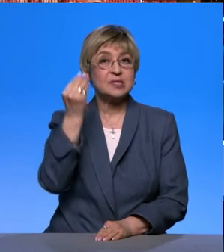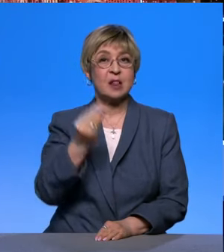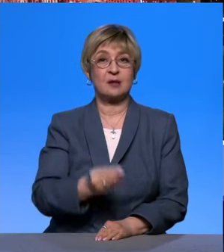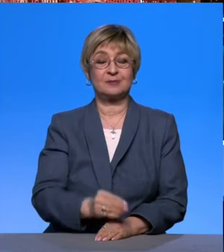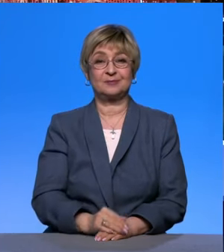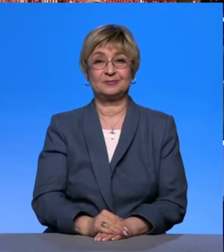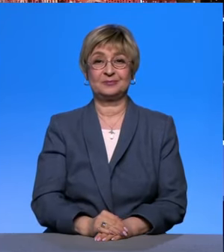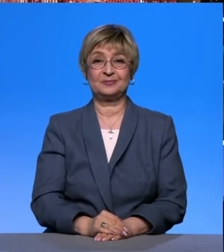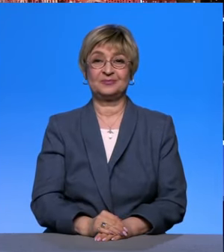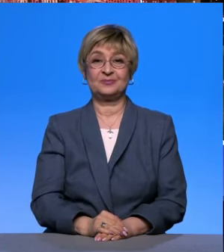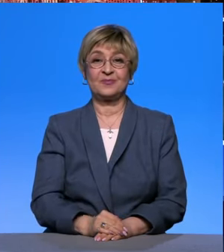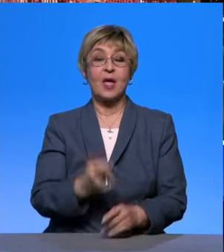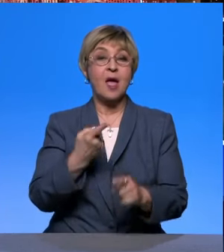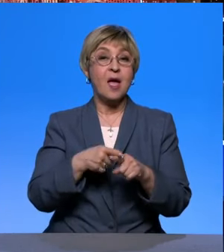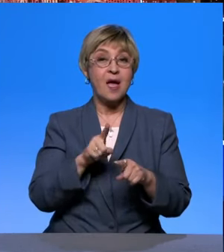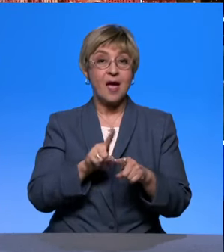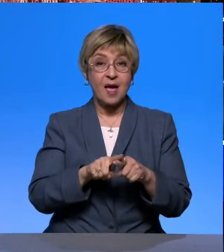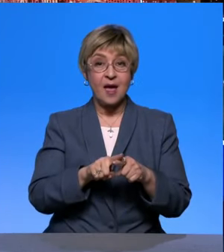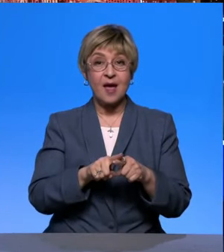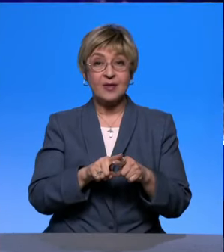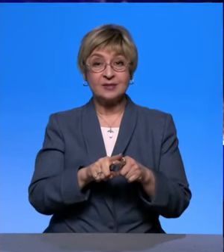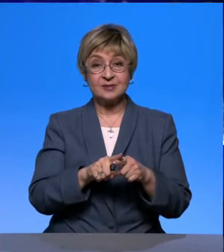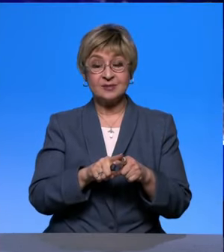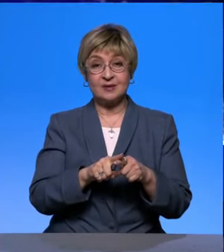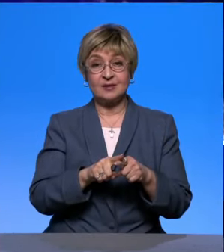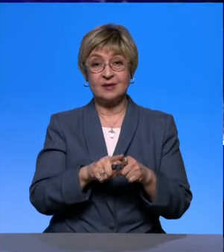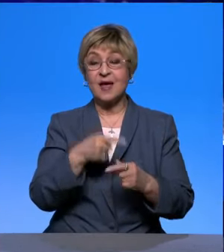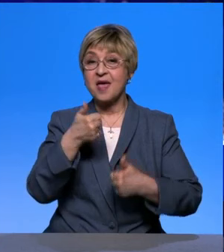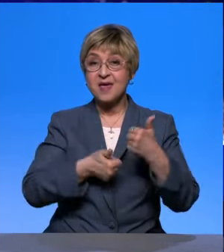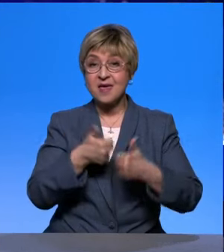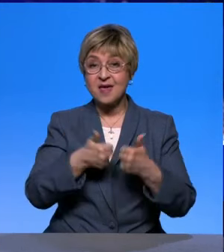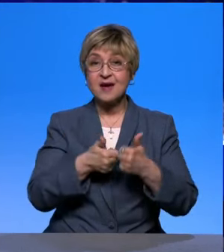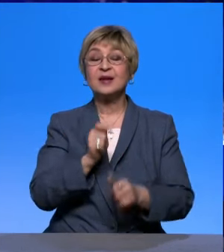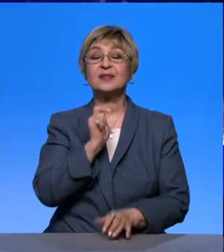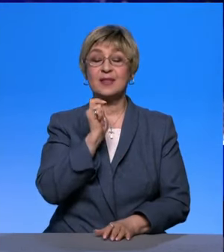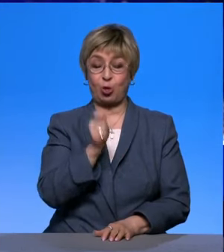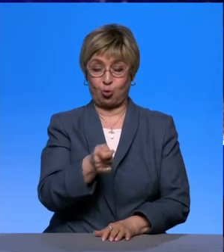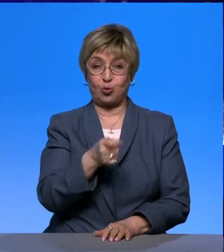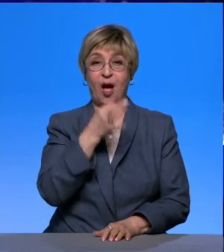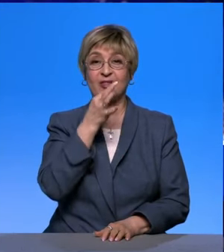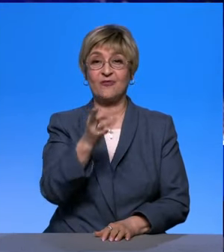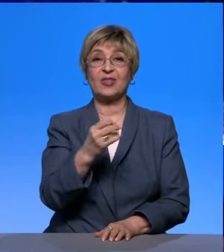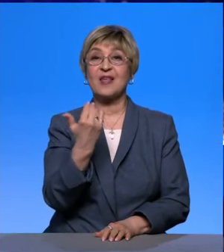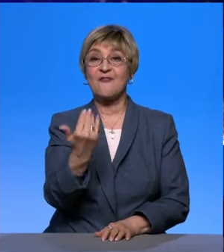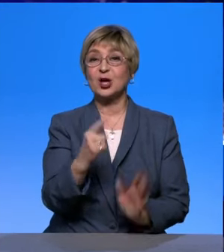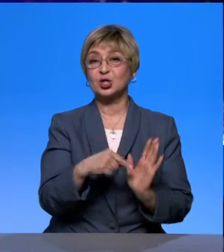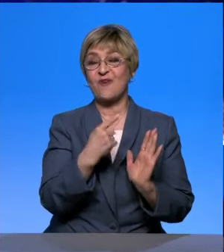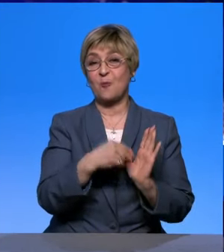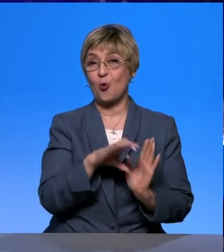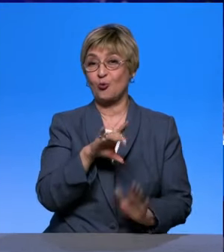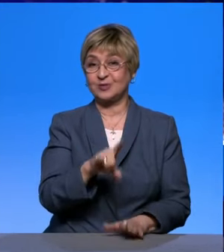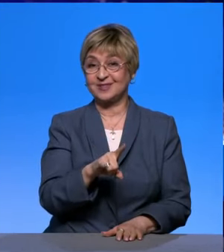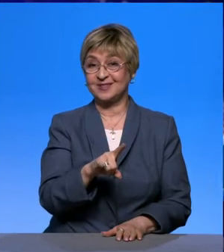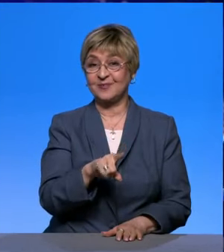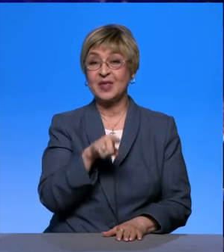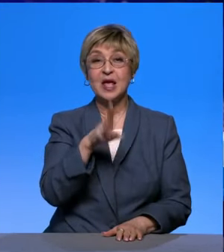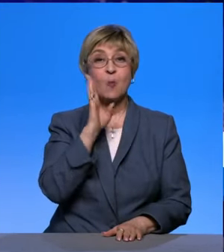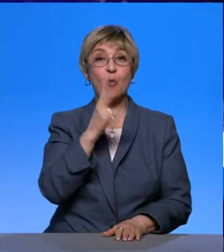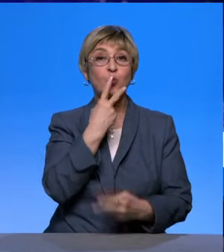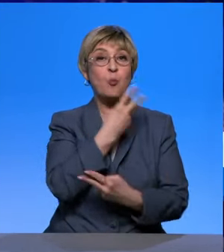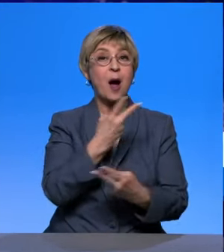Ну, вот эти игры и дадут ответ на поставленный вами вопрос, потому что ведь их будут